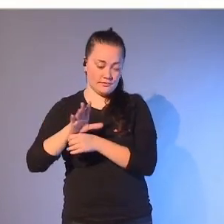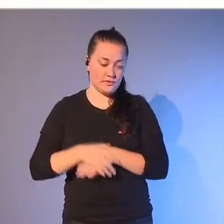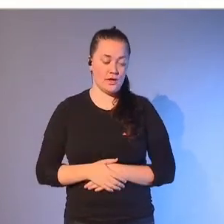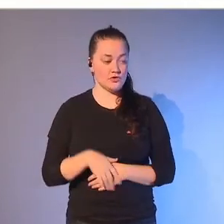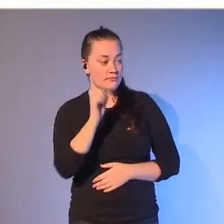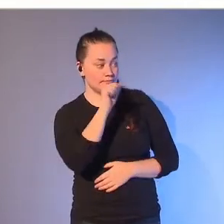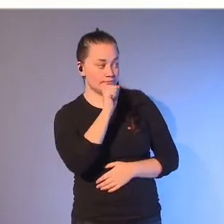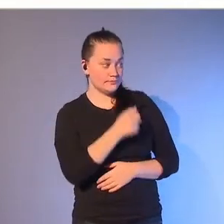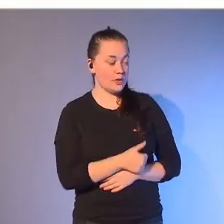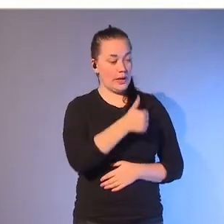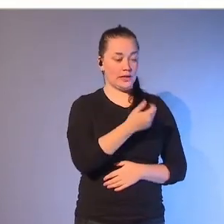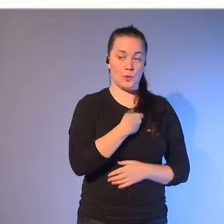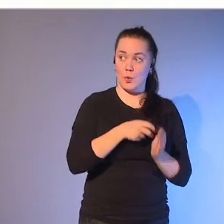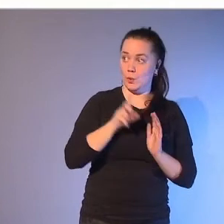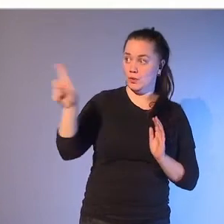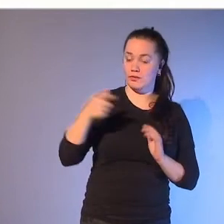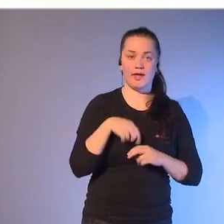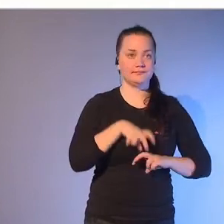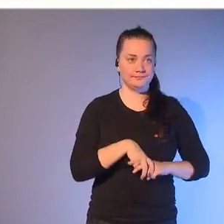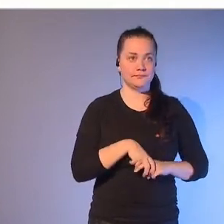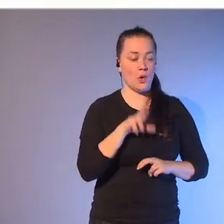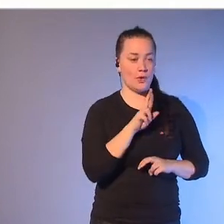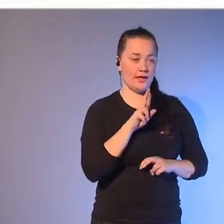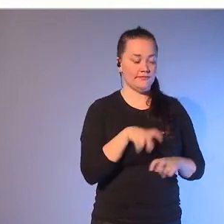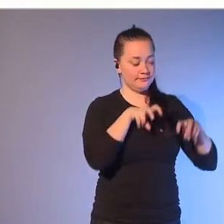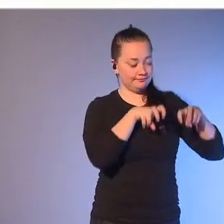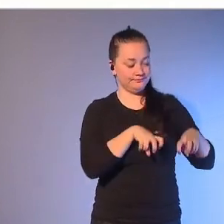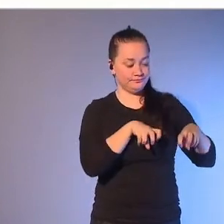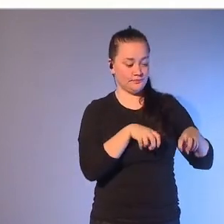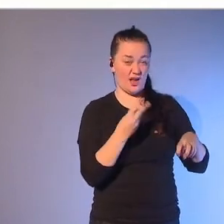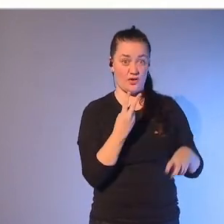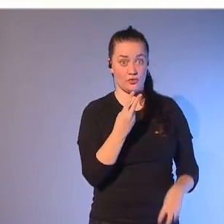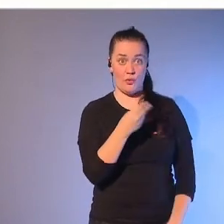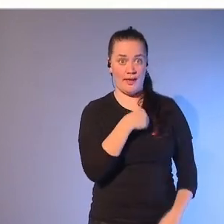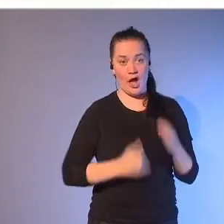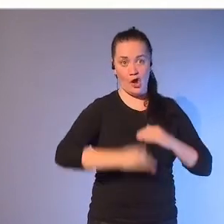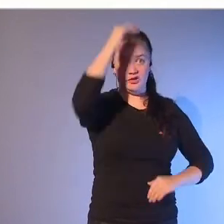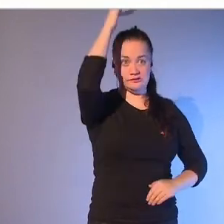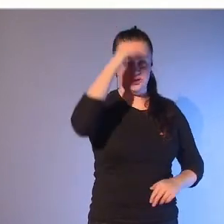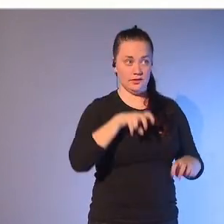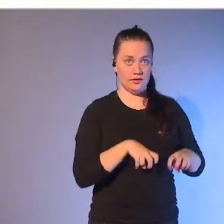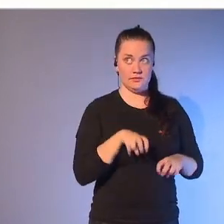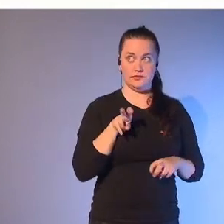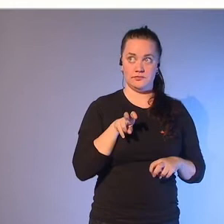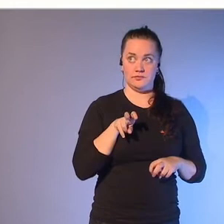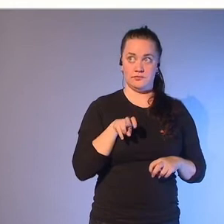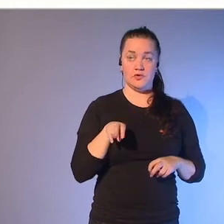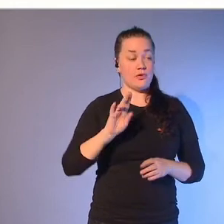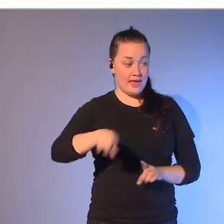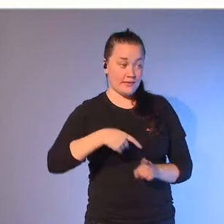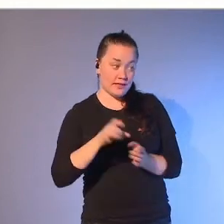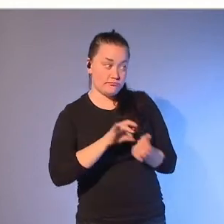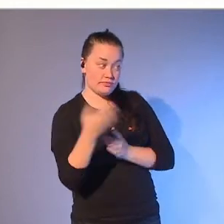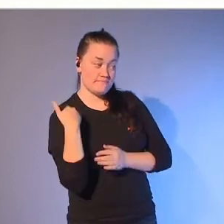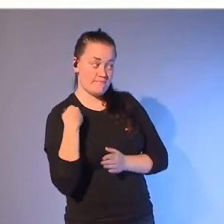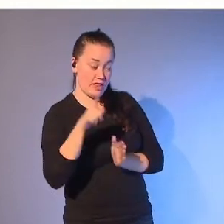rektor ut, og så blir jeg sittende der med Ronny på 2 meter, som han nok en gang kastet ut av. Så jeg prøver